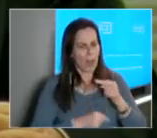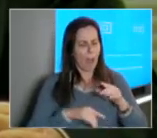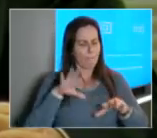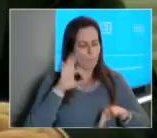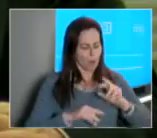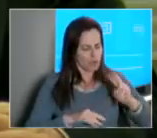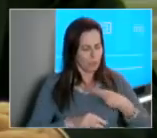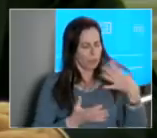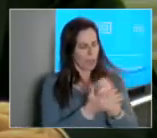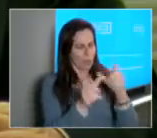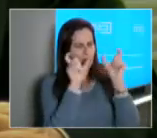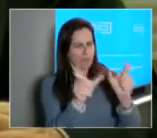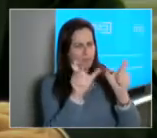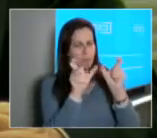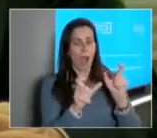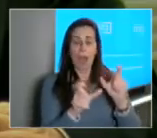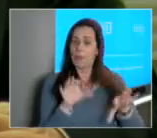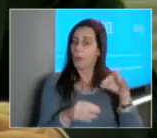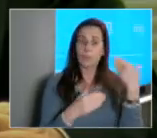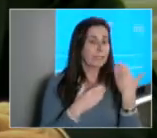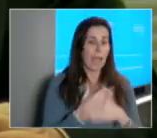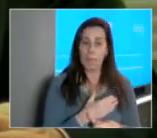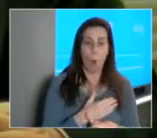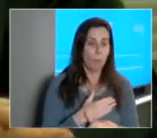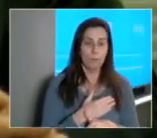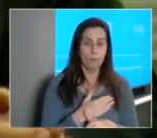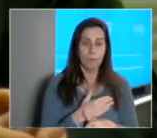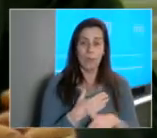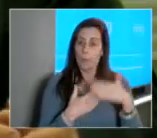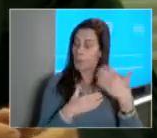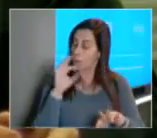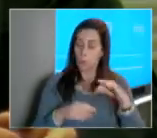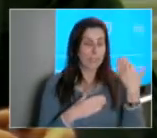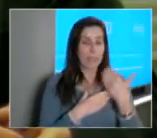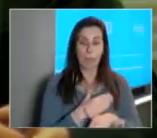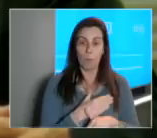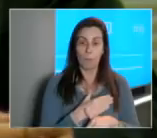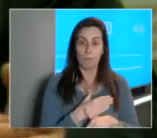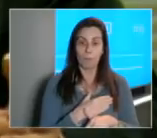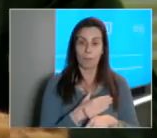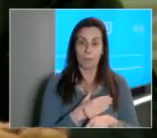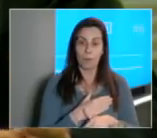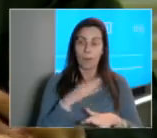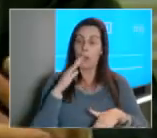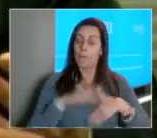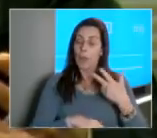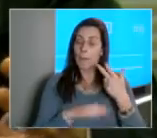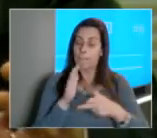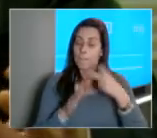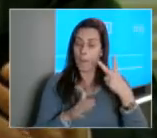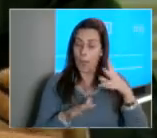בחירות, אבל הבחירות הסתיימו. בסוף הם הסתיימו. ואחרי שני